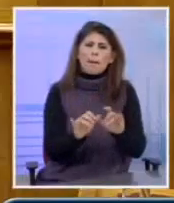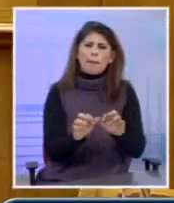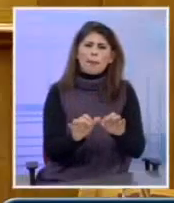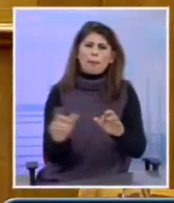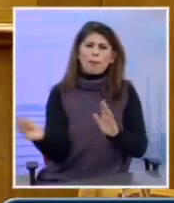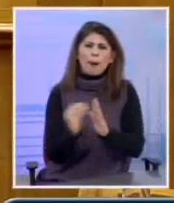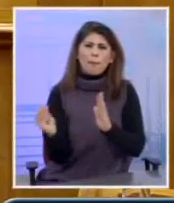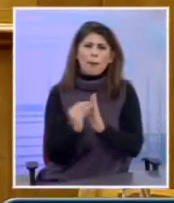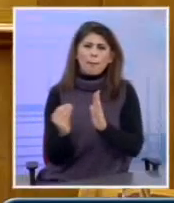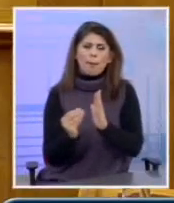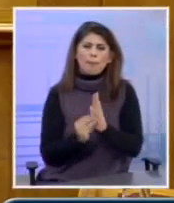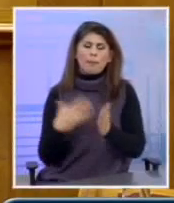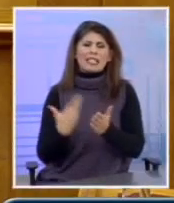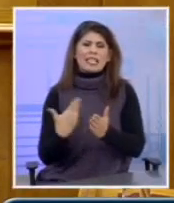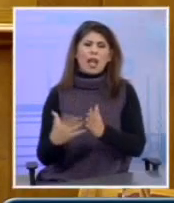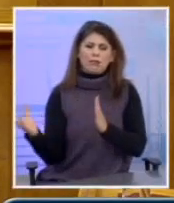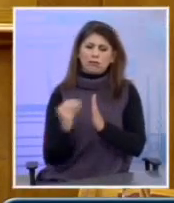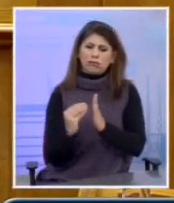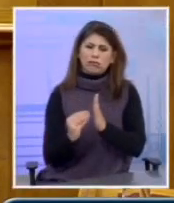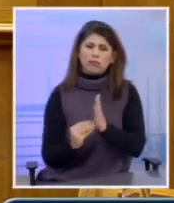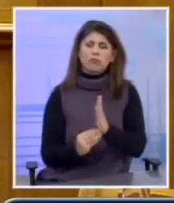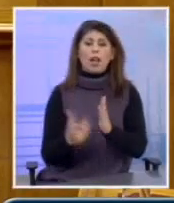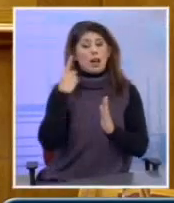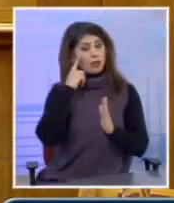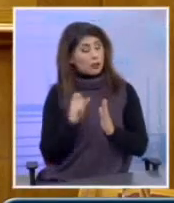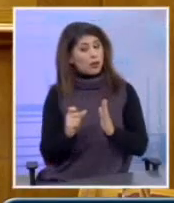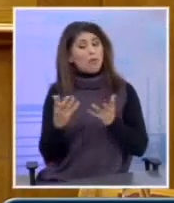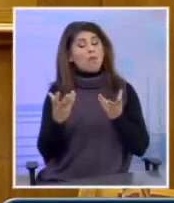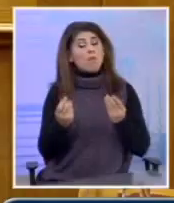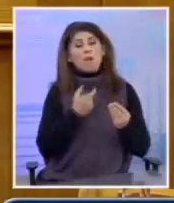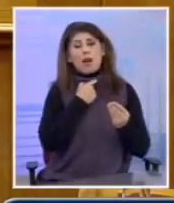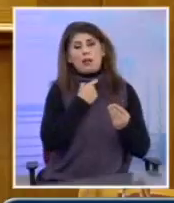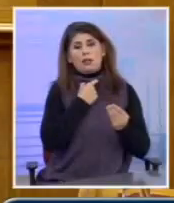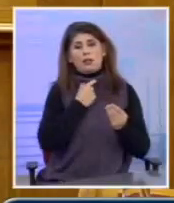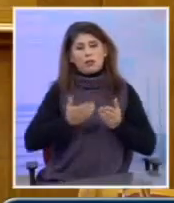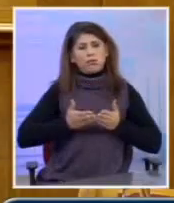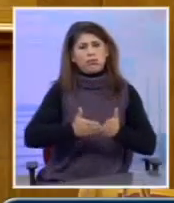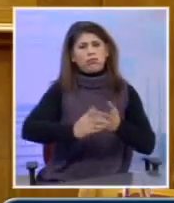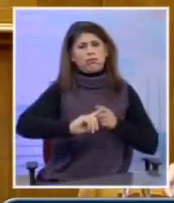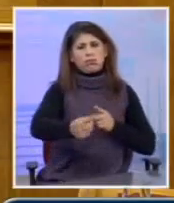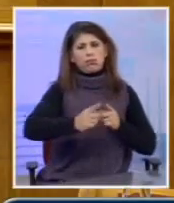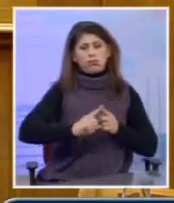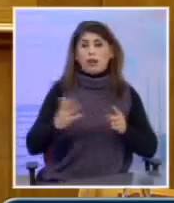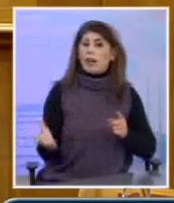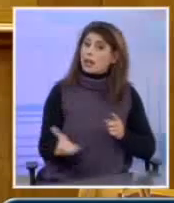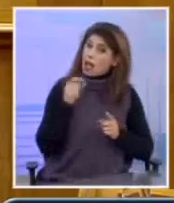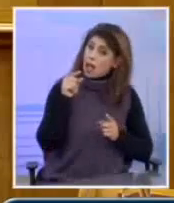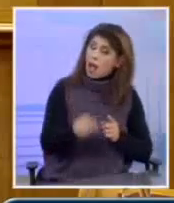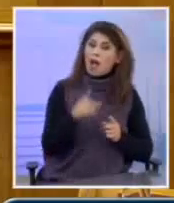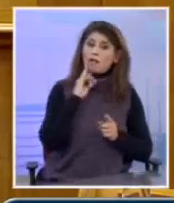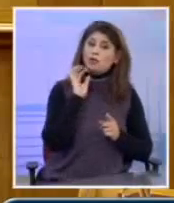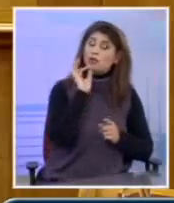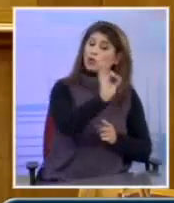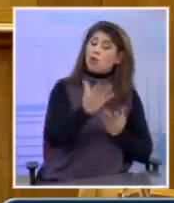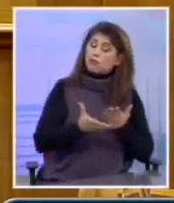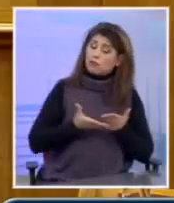δυνατότητα μέσα 48 ώρες, όπως γίνεται ήδη, με δεκάδες έκτακτα δρομολόγια πλοίων που έχουν εξασφαλιστεί προς αυτό το σκοπό,